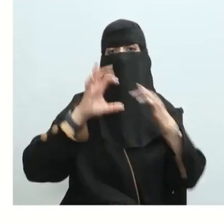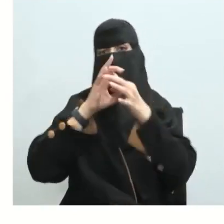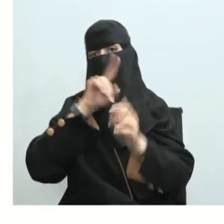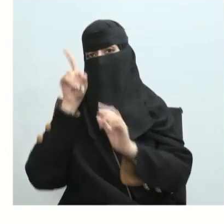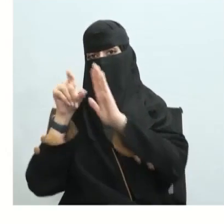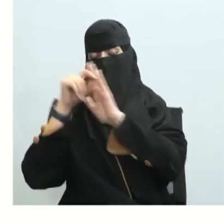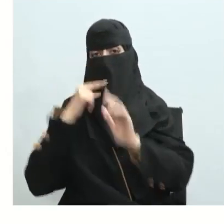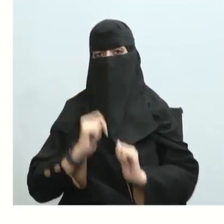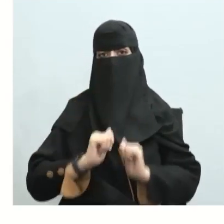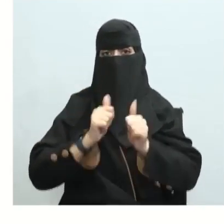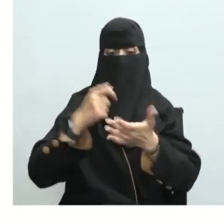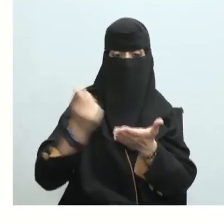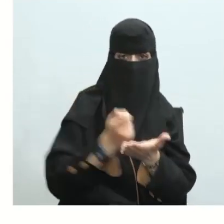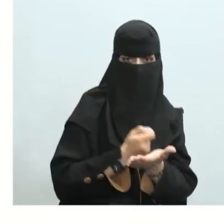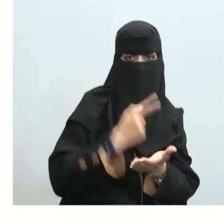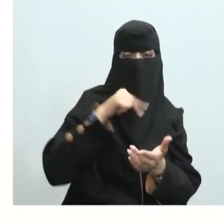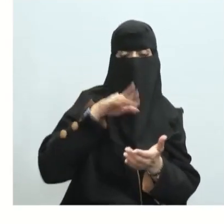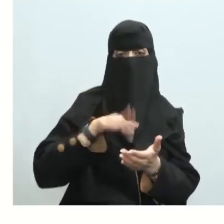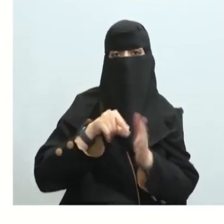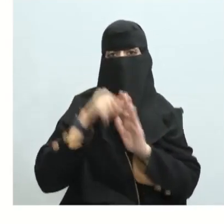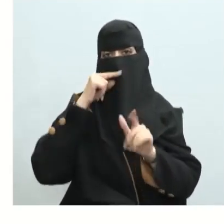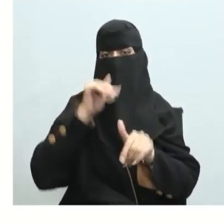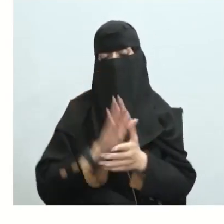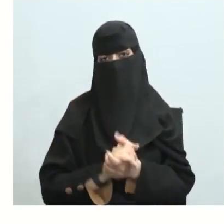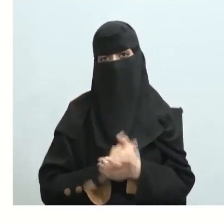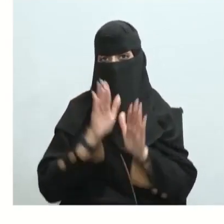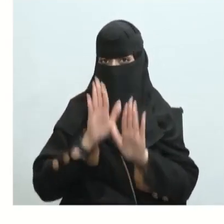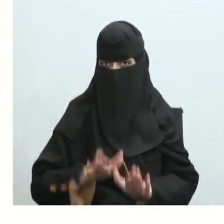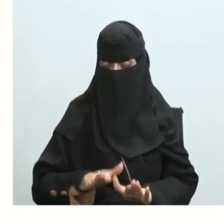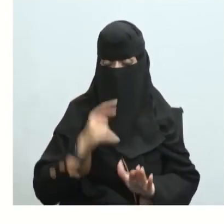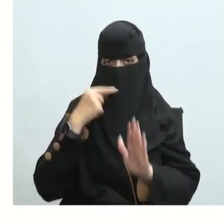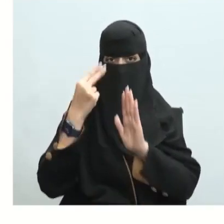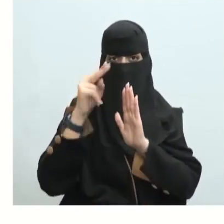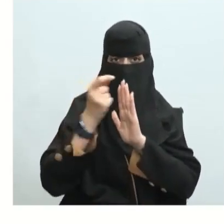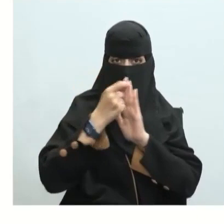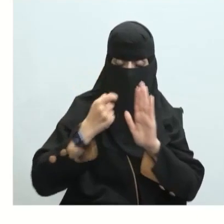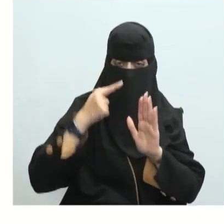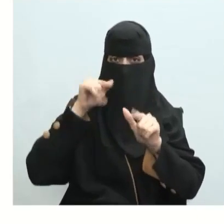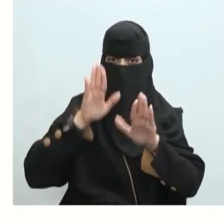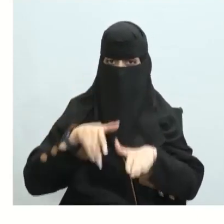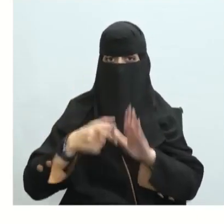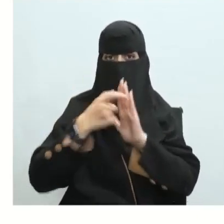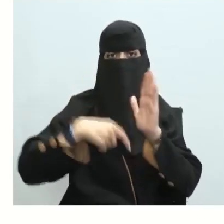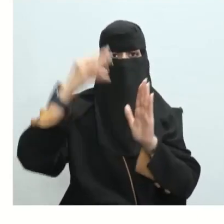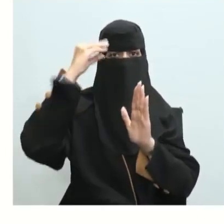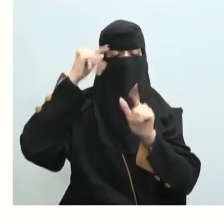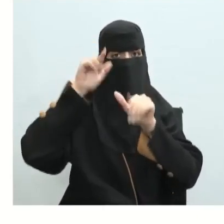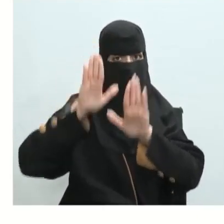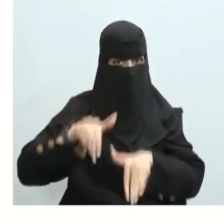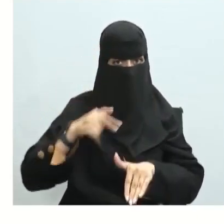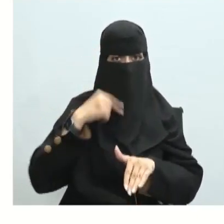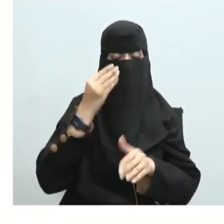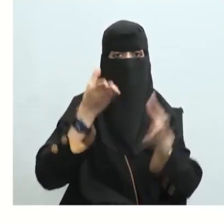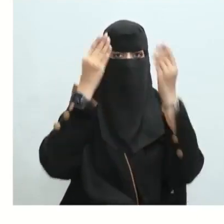ان يعد تقريره اذا تقارير في الاساس كتابه علميه تحتوي على معلومات وحقائق واحصاءات معلومات وحقائق